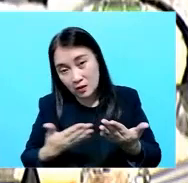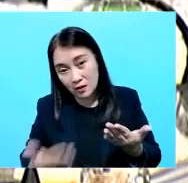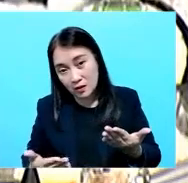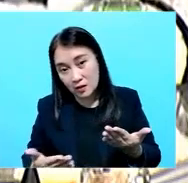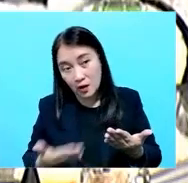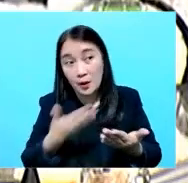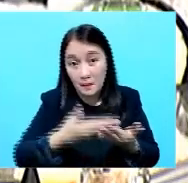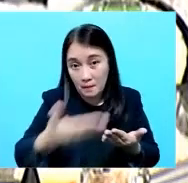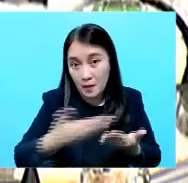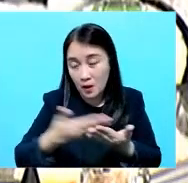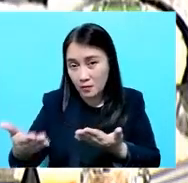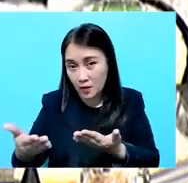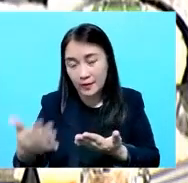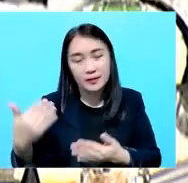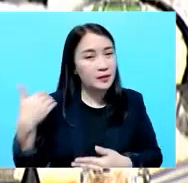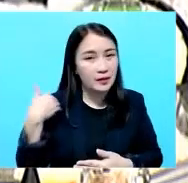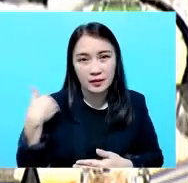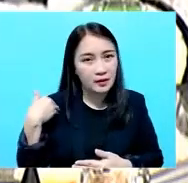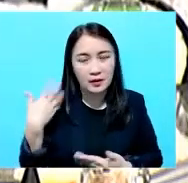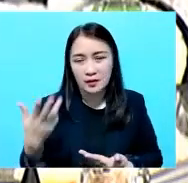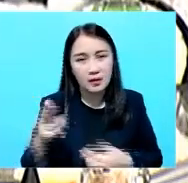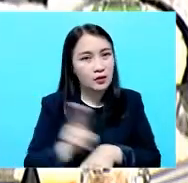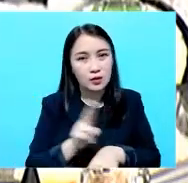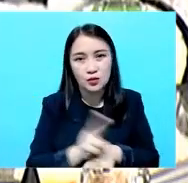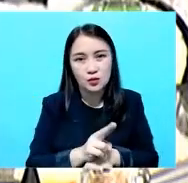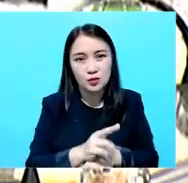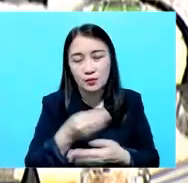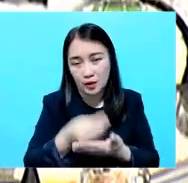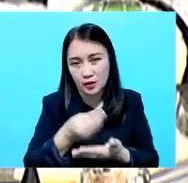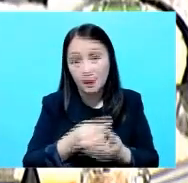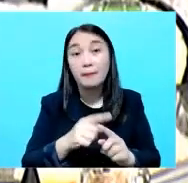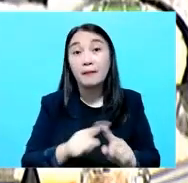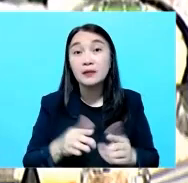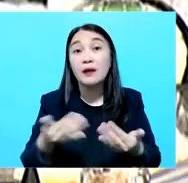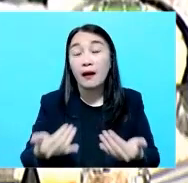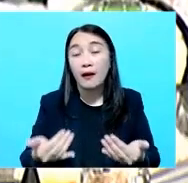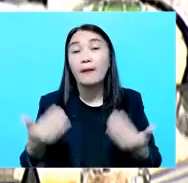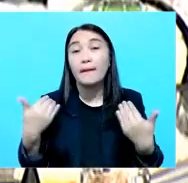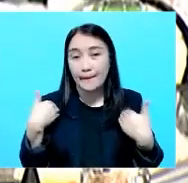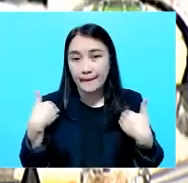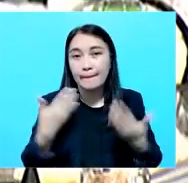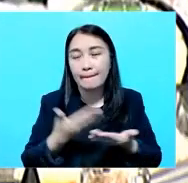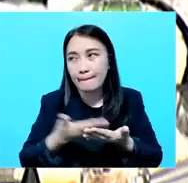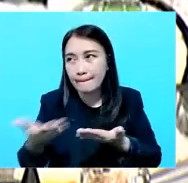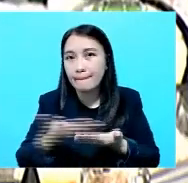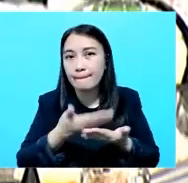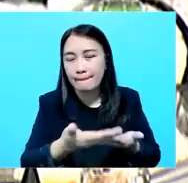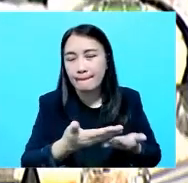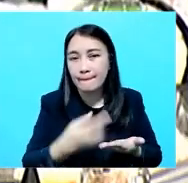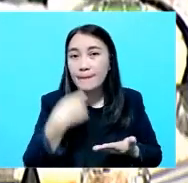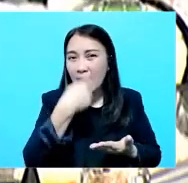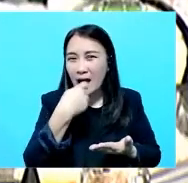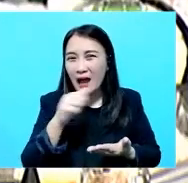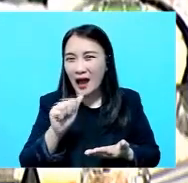natin masyadong na fully utilize. Although, we now have ongoing procurement of our antigen kits, antigen test kits. We also